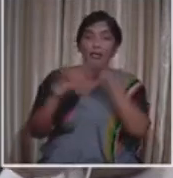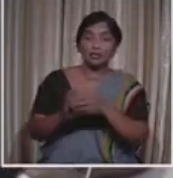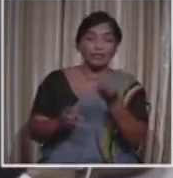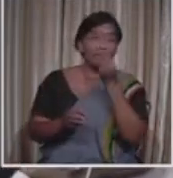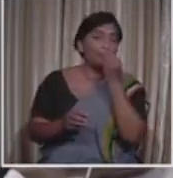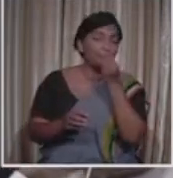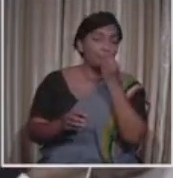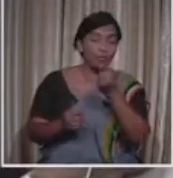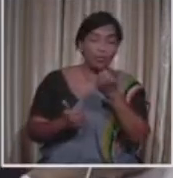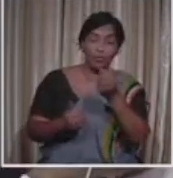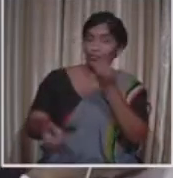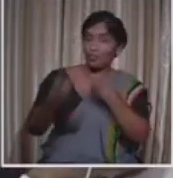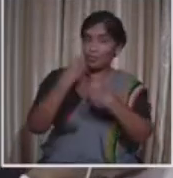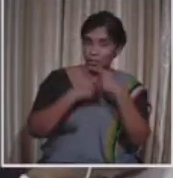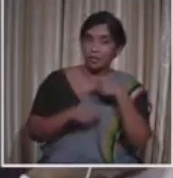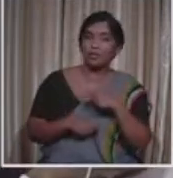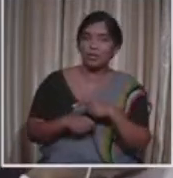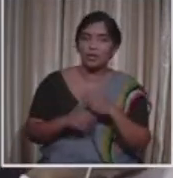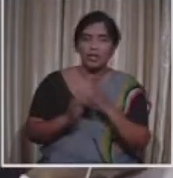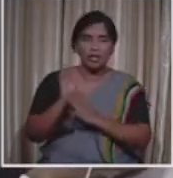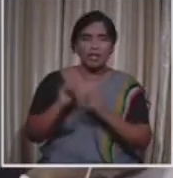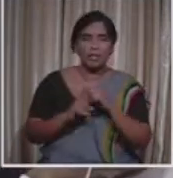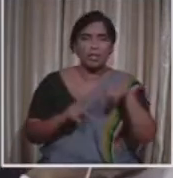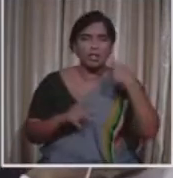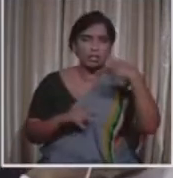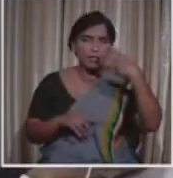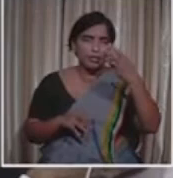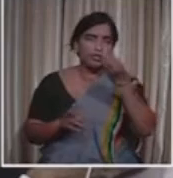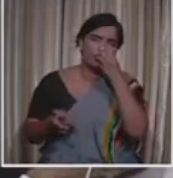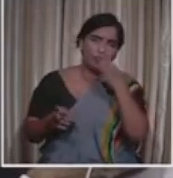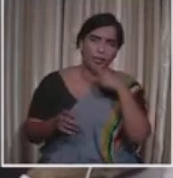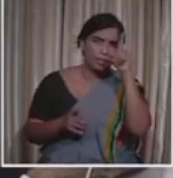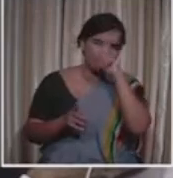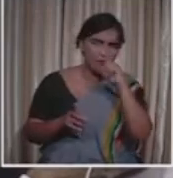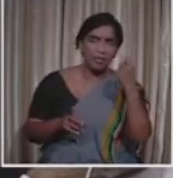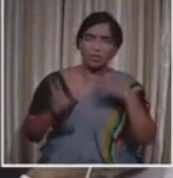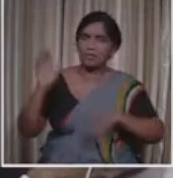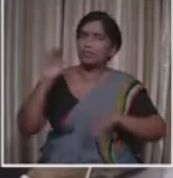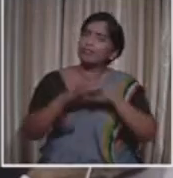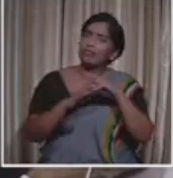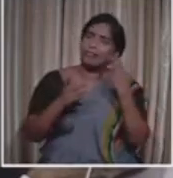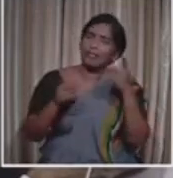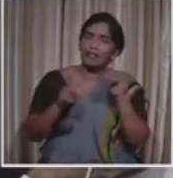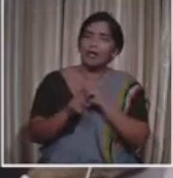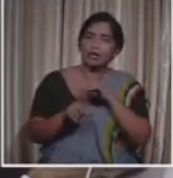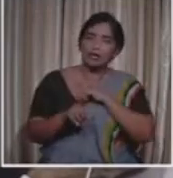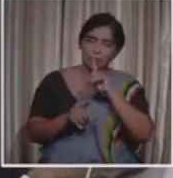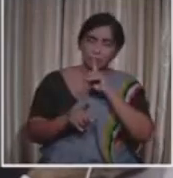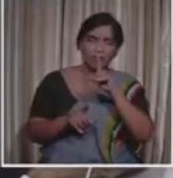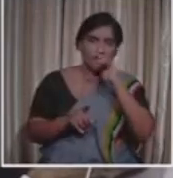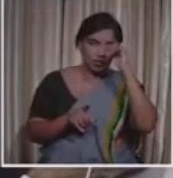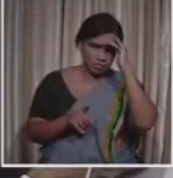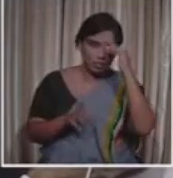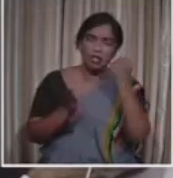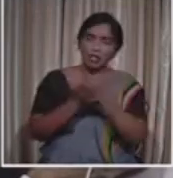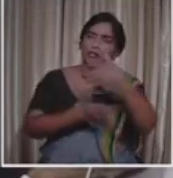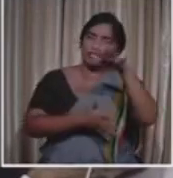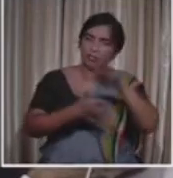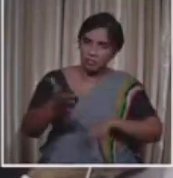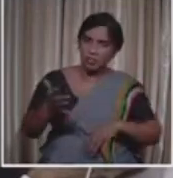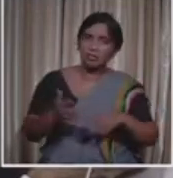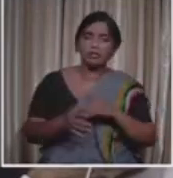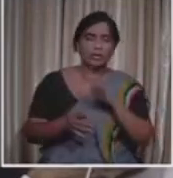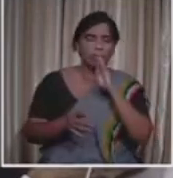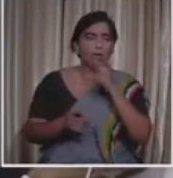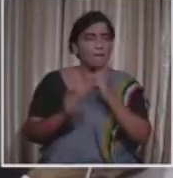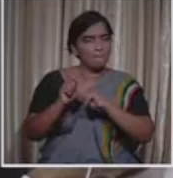භෝජනාගාරයේ රජ භෝජන වලදනවයි කියලා. මන්ත්‍රීවරයෙක් දවස් 3-4ක් කෑමකයි මාසෙට උපරිමයෙන් ඕන්නම්. අපි යෝජනා කරන කතා නැගතුමිට අපි ලිමකුත්ත් සංකරා